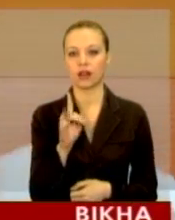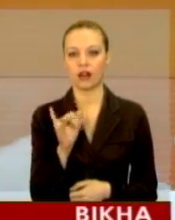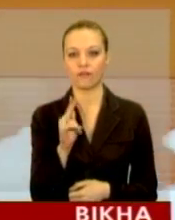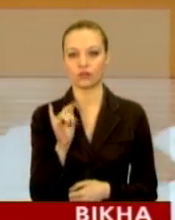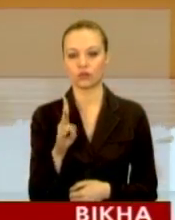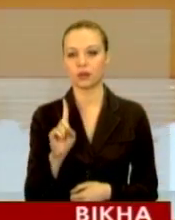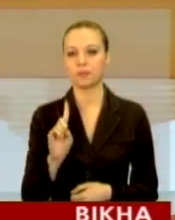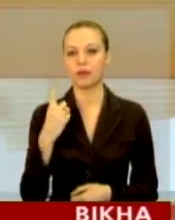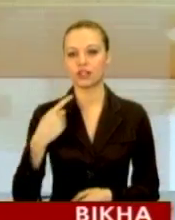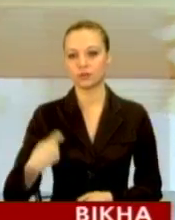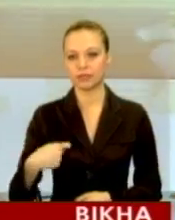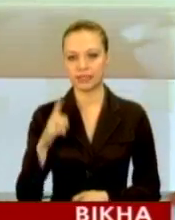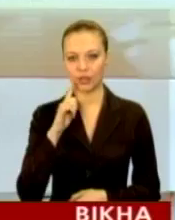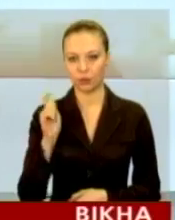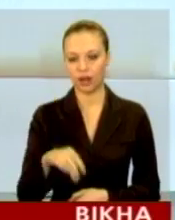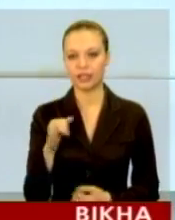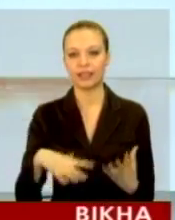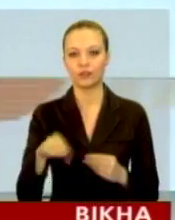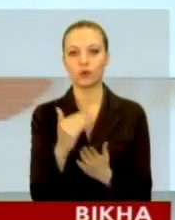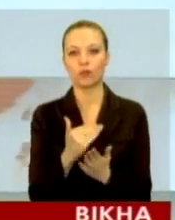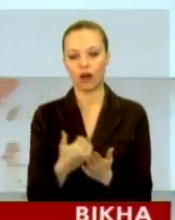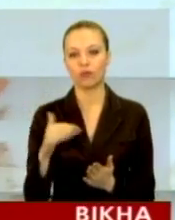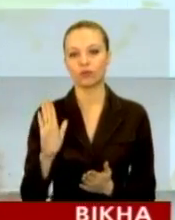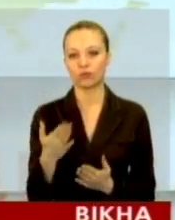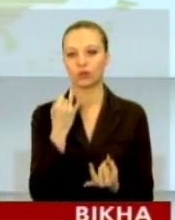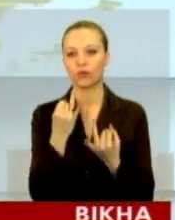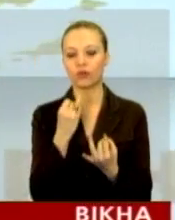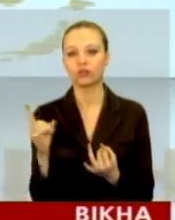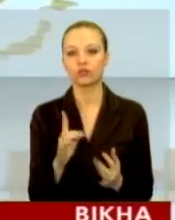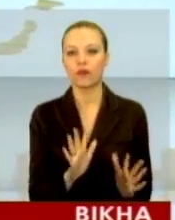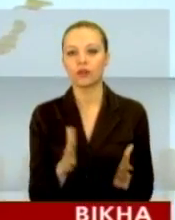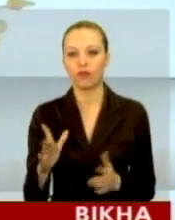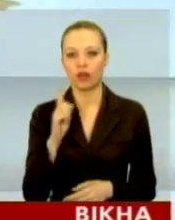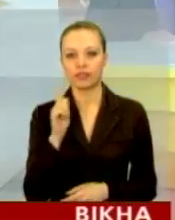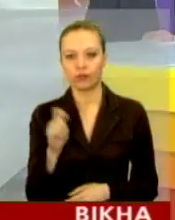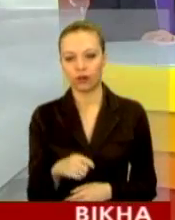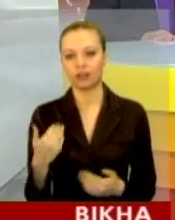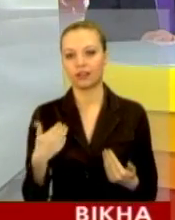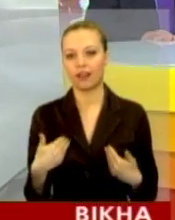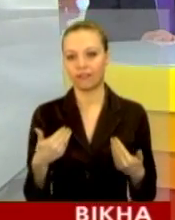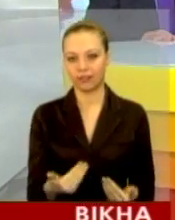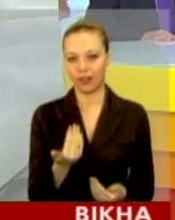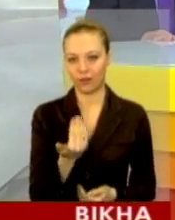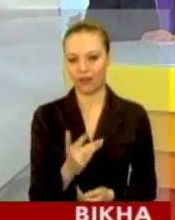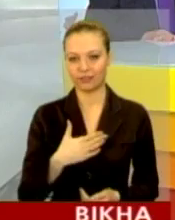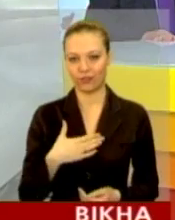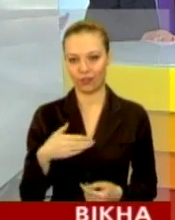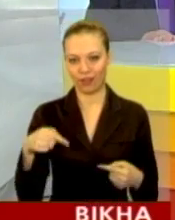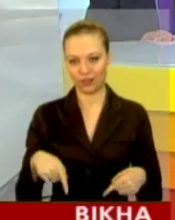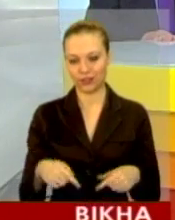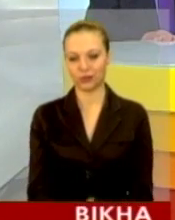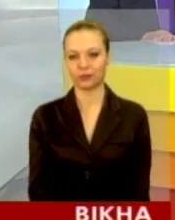Кравчук, перший президент України. І всю програму ми говоритимемо, що відбувається в Україні. Отже, я вітаю вас у нашій